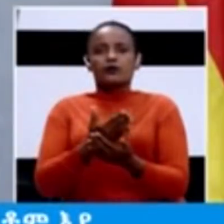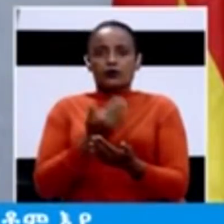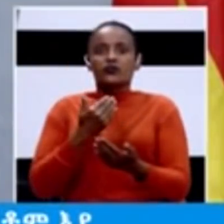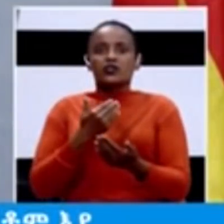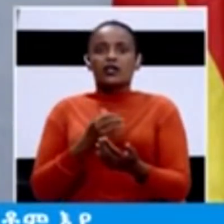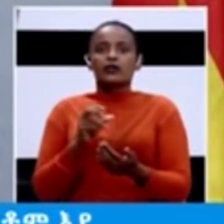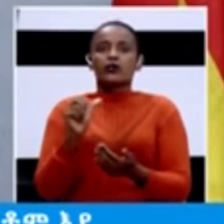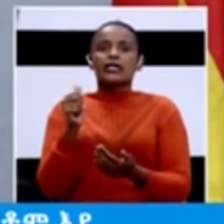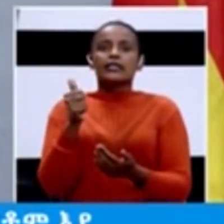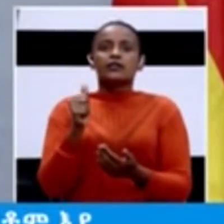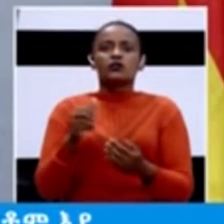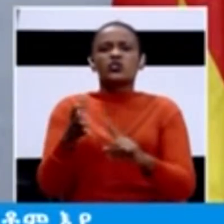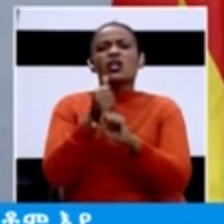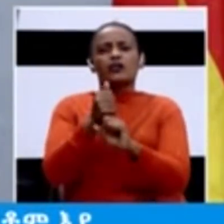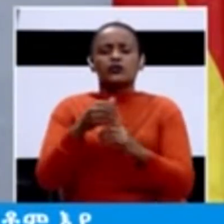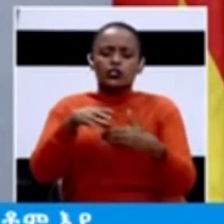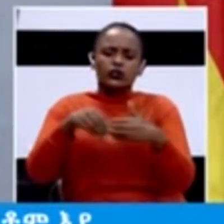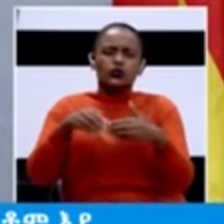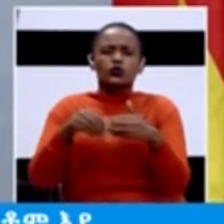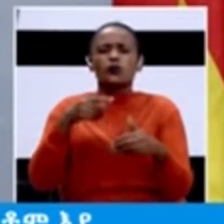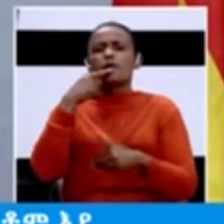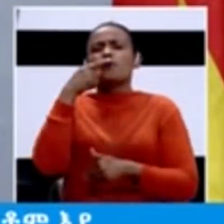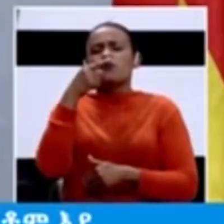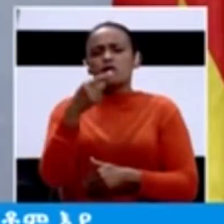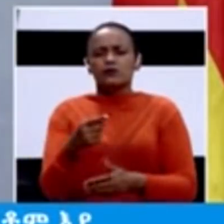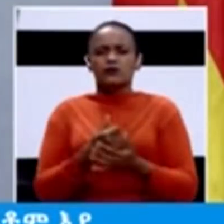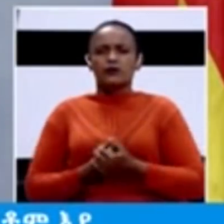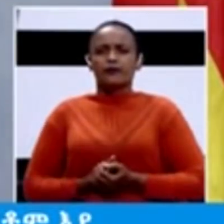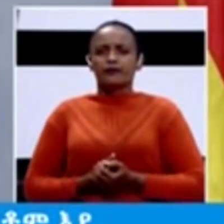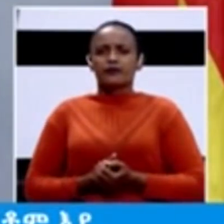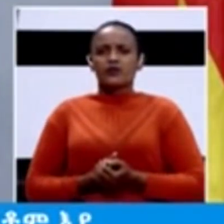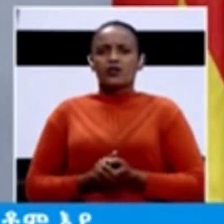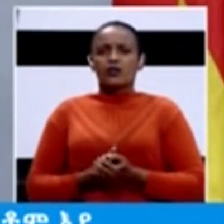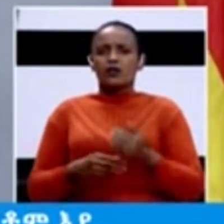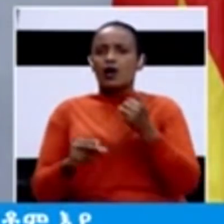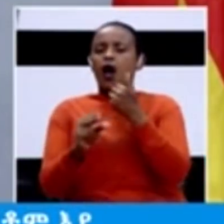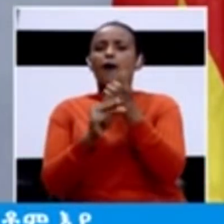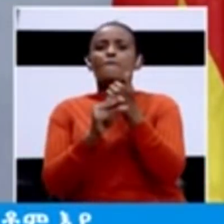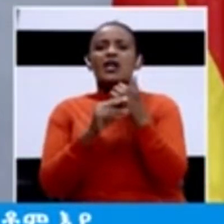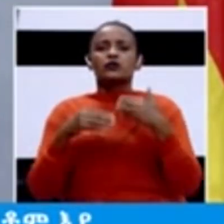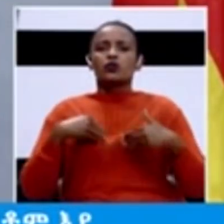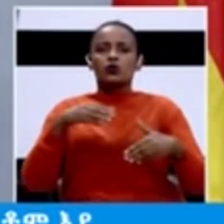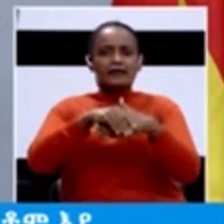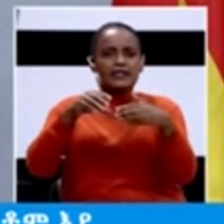ሕዚ ቅርሺ ዘሎ ዘበለ ኣካውንት ኣብ ባንኪ ዘሎም ገንዘብ ምሓዝ